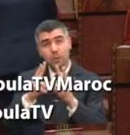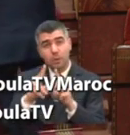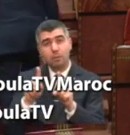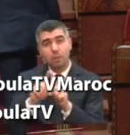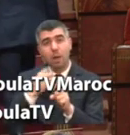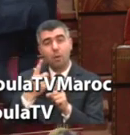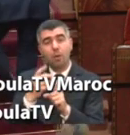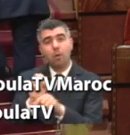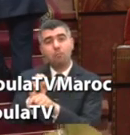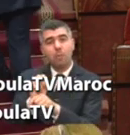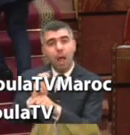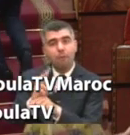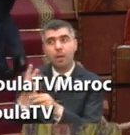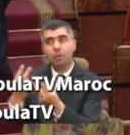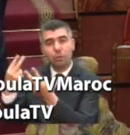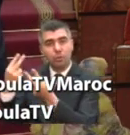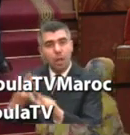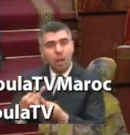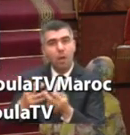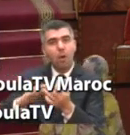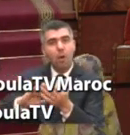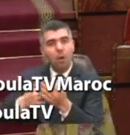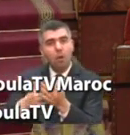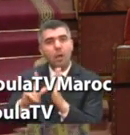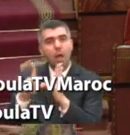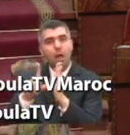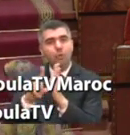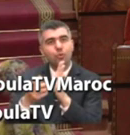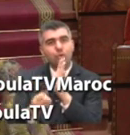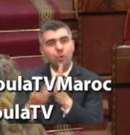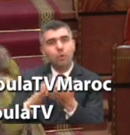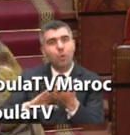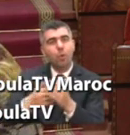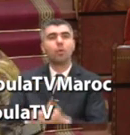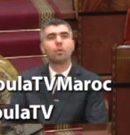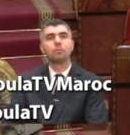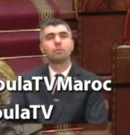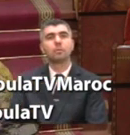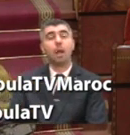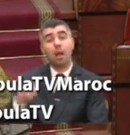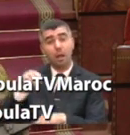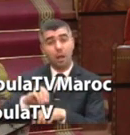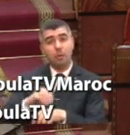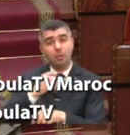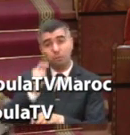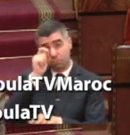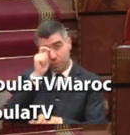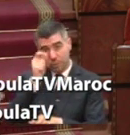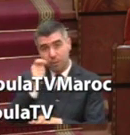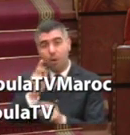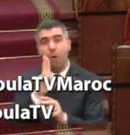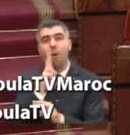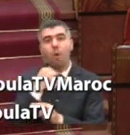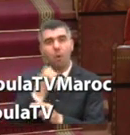الهجرة التي اعتمدتها بلادنا وغيرها من القضايا الجوهرية. كذلك سيد الوزير، لابد أن نهنئ الحكومة